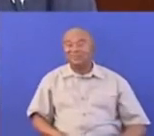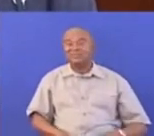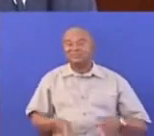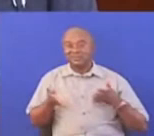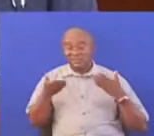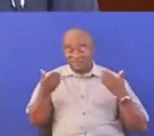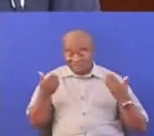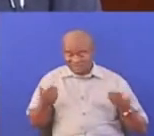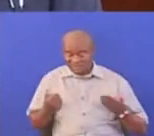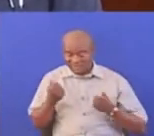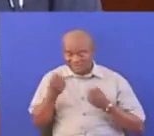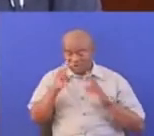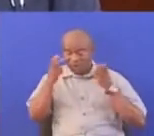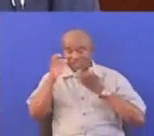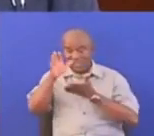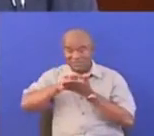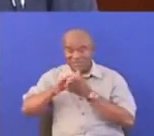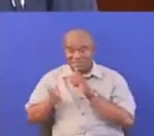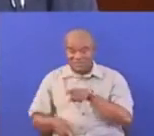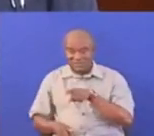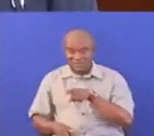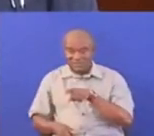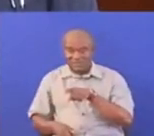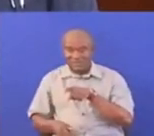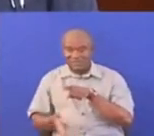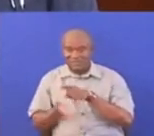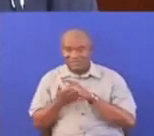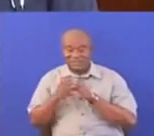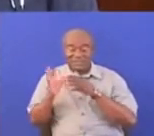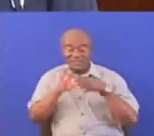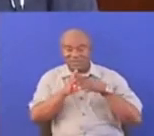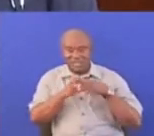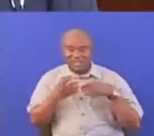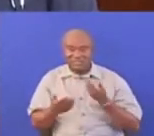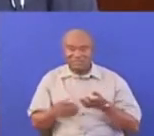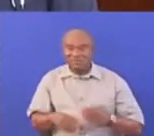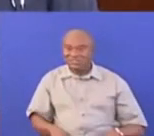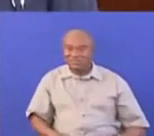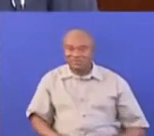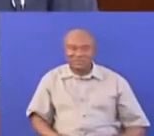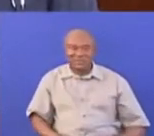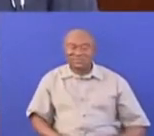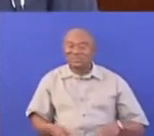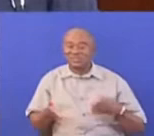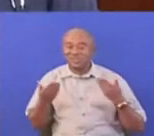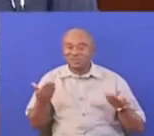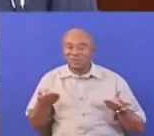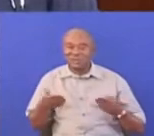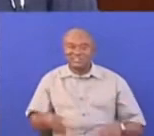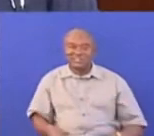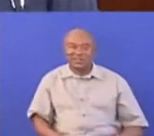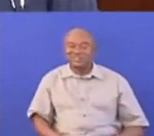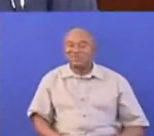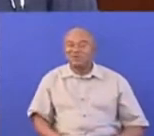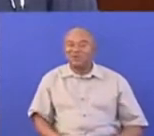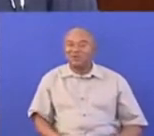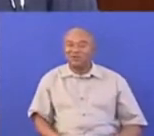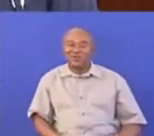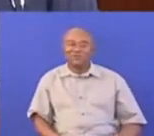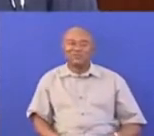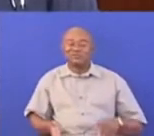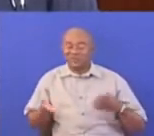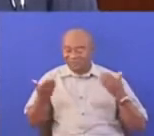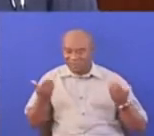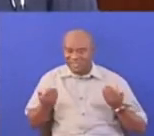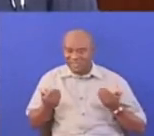hoja yangu hapa ya msingi ni nyepesi sana. Ni mahusiano kati ya wananchi wa Mbarari lakini na wahifadhi.